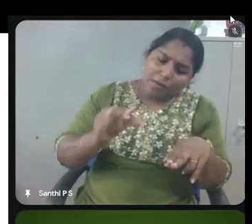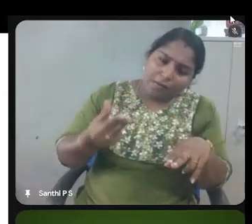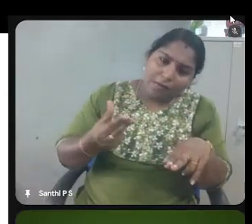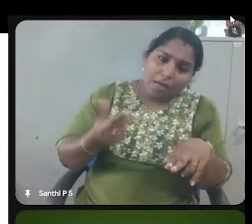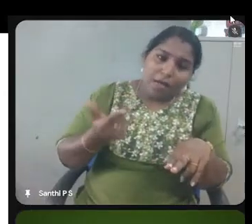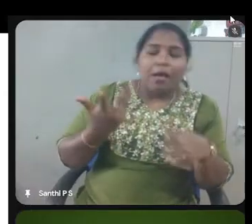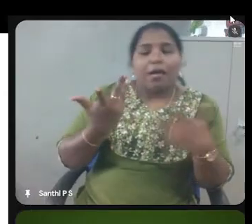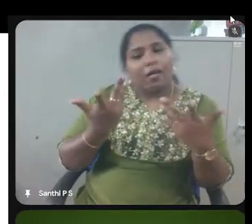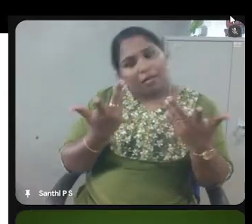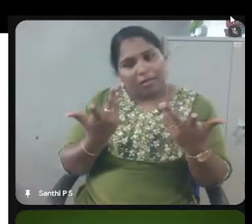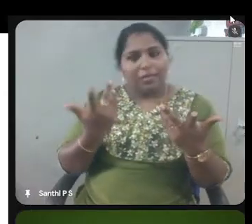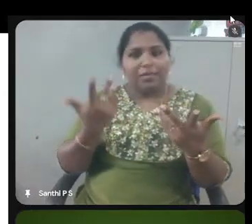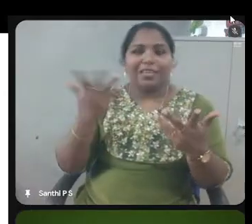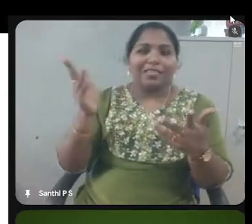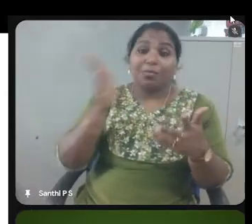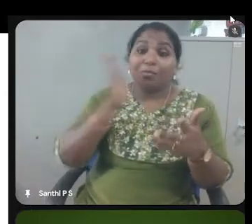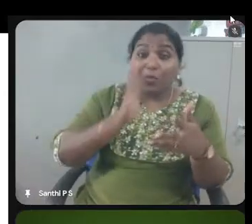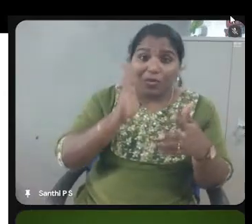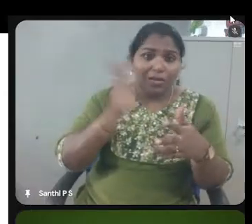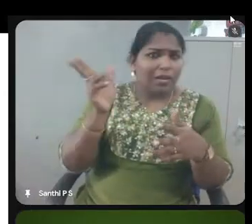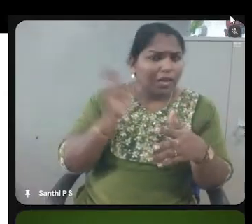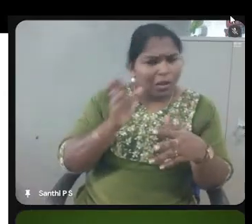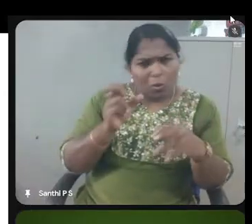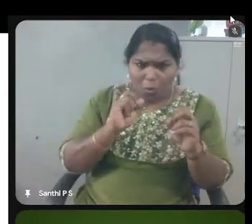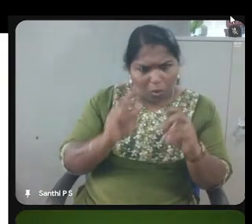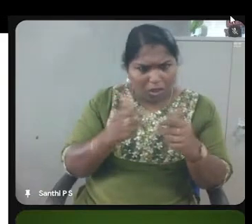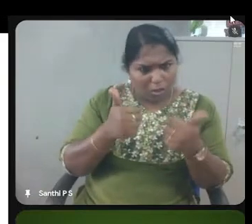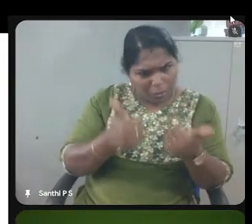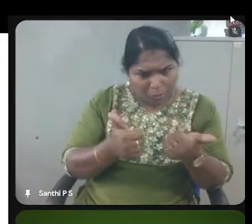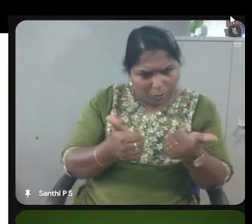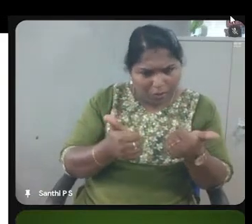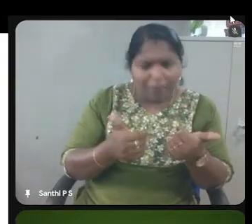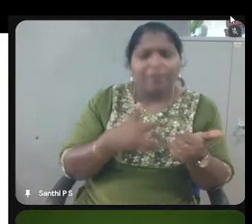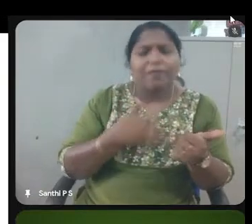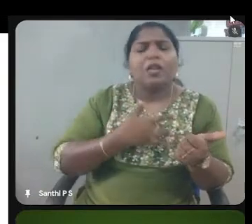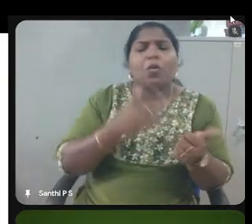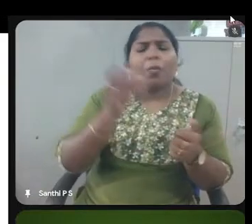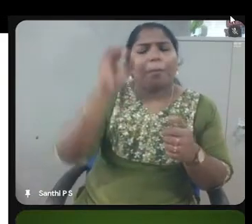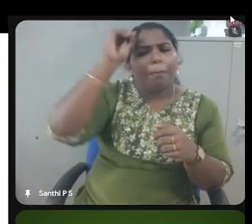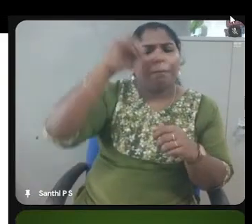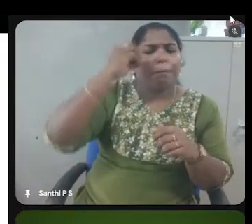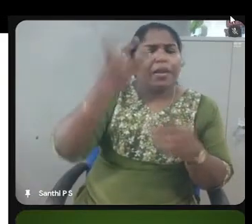അതും ഇതുപോലെ തന്നെ നല്ലതാണോ അല്ലെങ്കിൽ അത് നെഗറ്റീവ് ആയിട്ടാണോ വരിക?